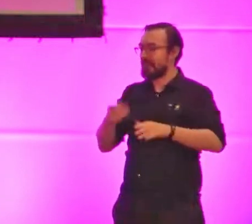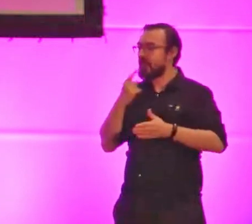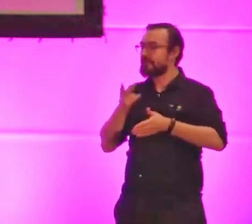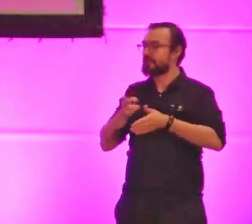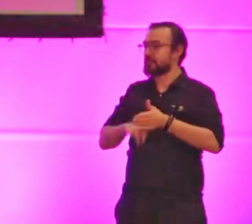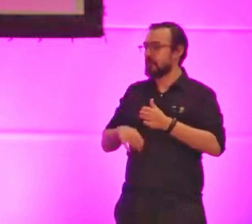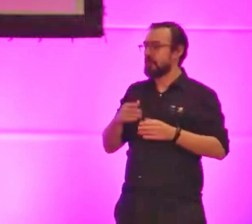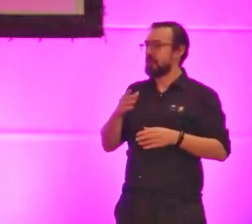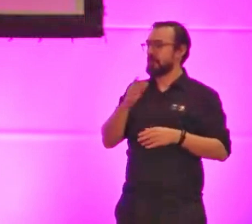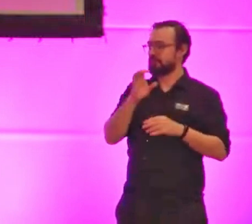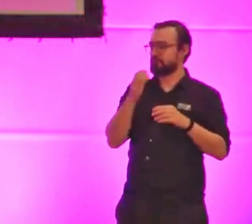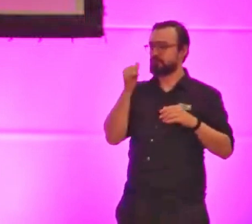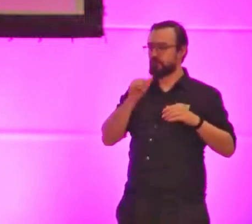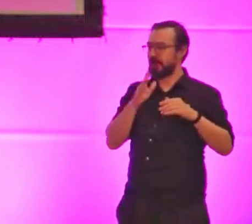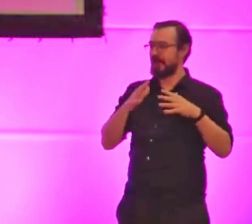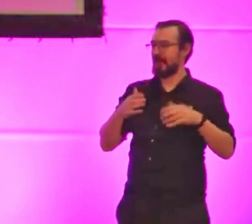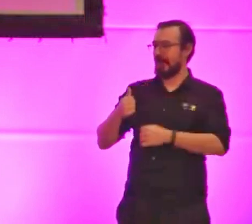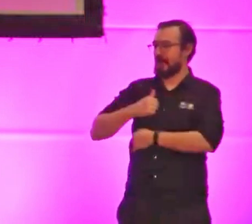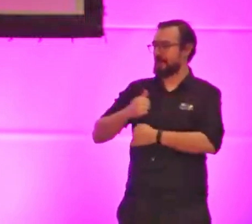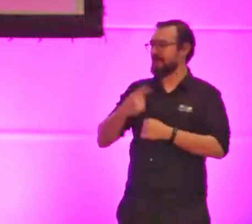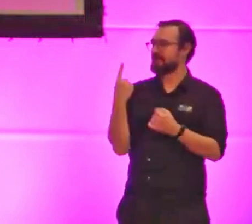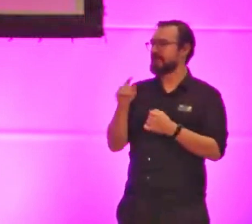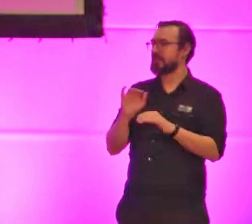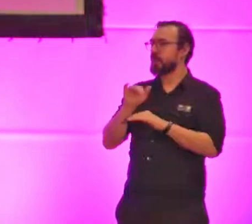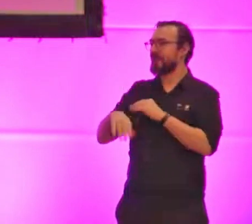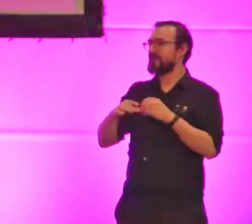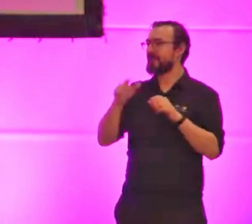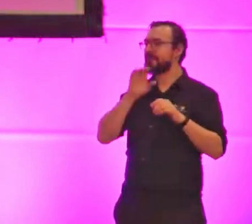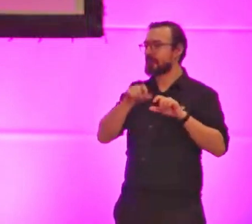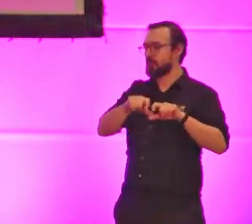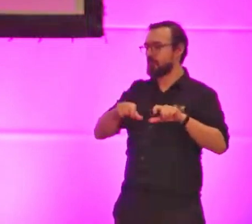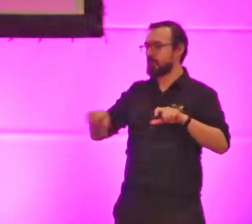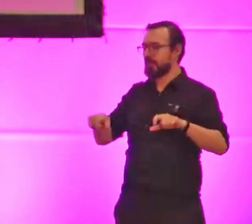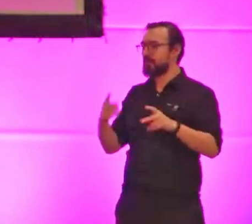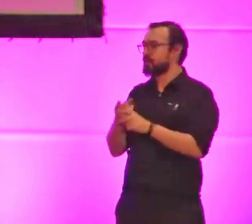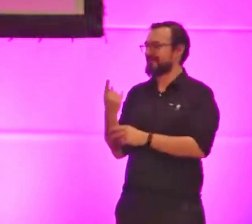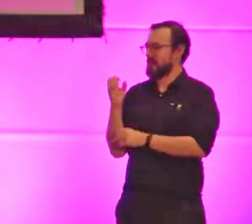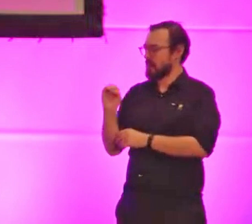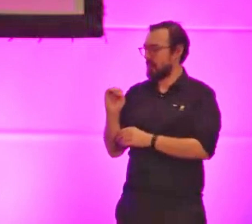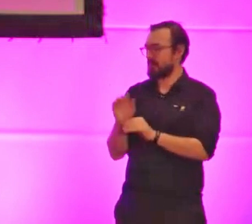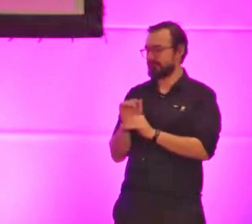inte sudanesiska armén komma in över floden. Det betyder inte alls i block 5A.